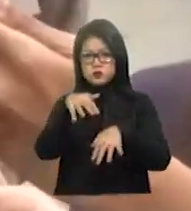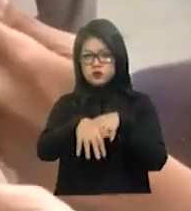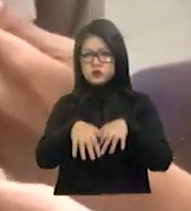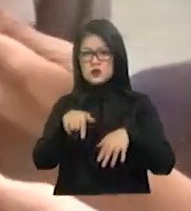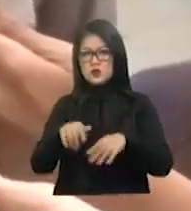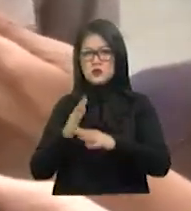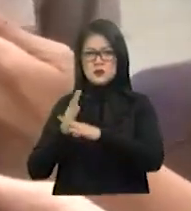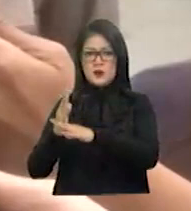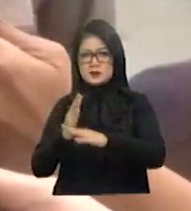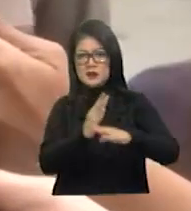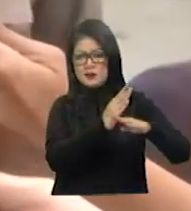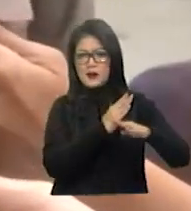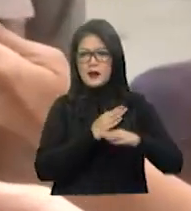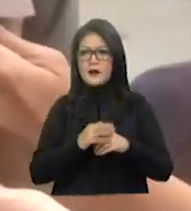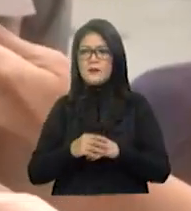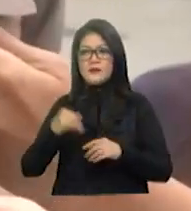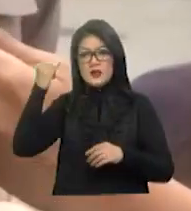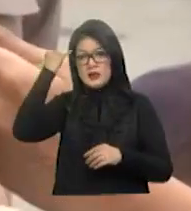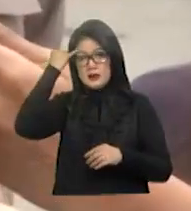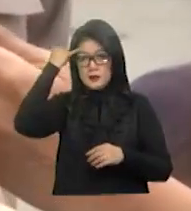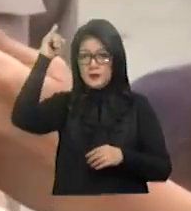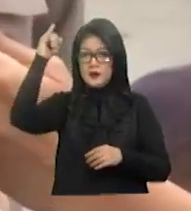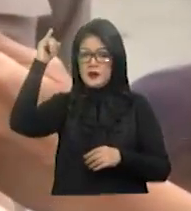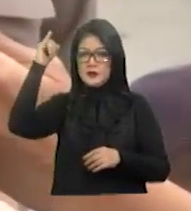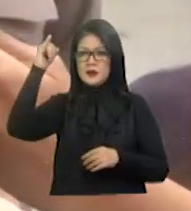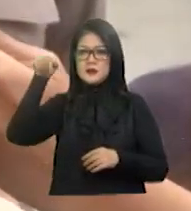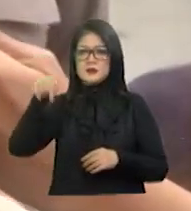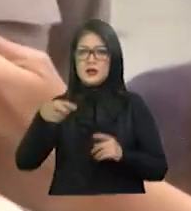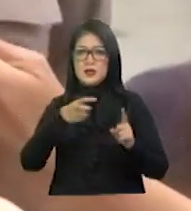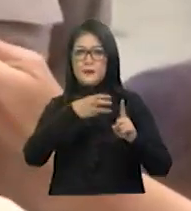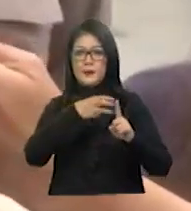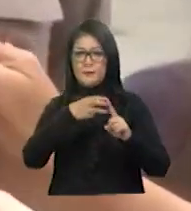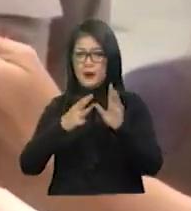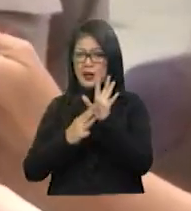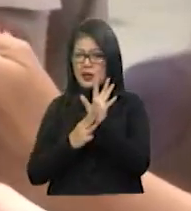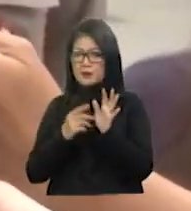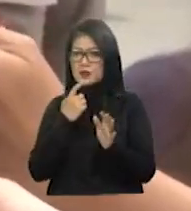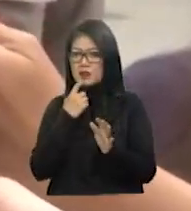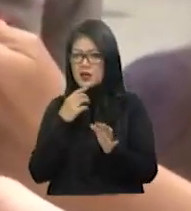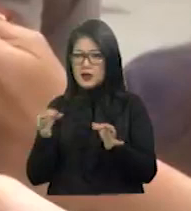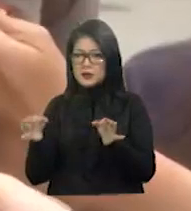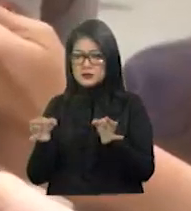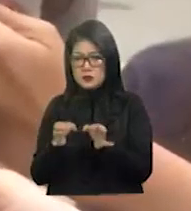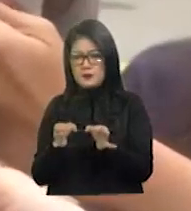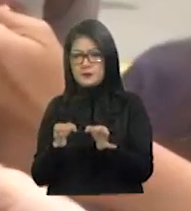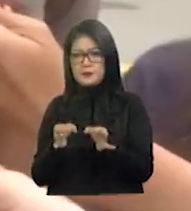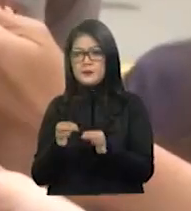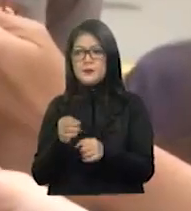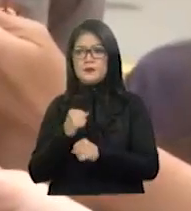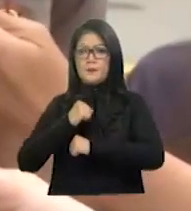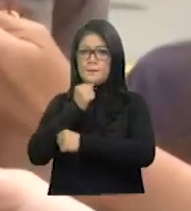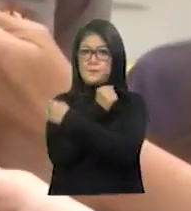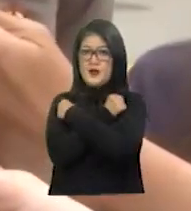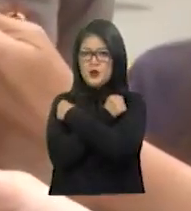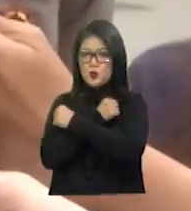terkait dengan masalah BBM ada di patung kuda semuanya terkontraksi pemuda untuk jumlah personel yang kita turunkan pada hari ini di beberapa